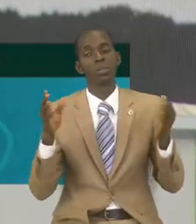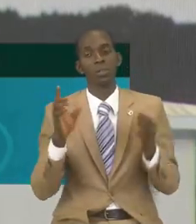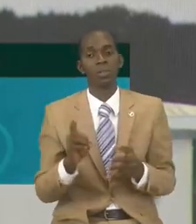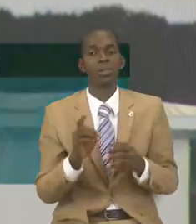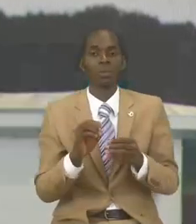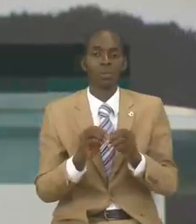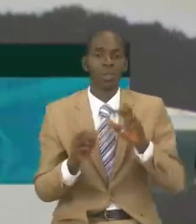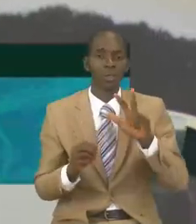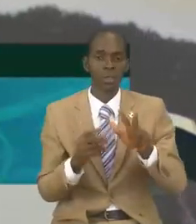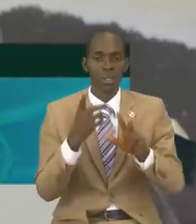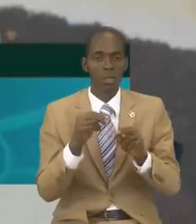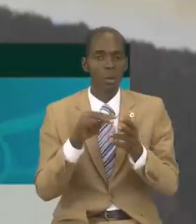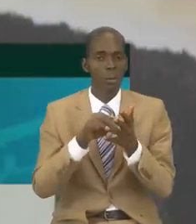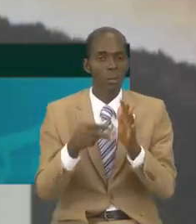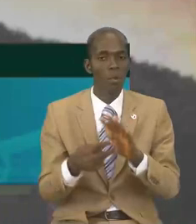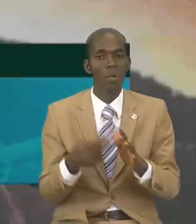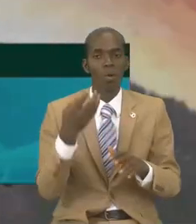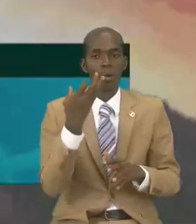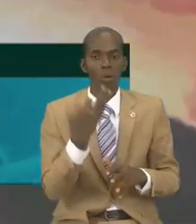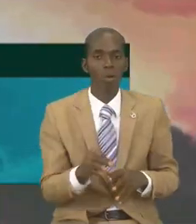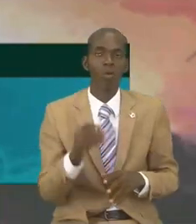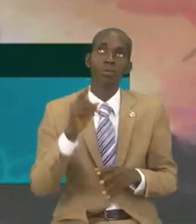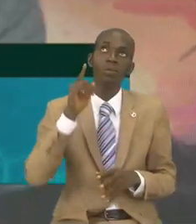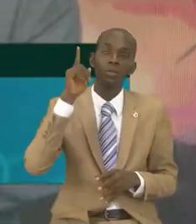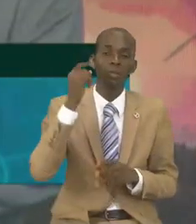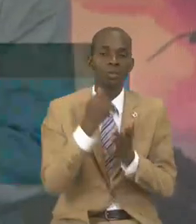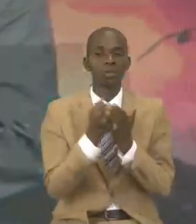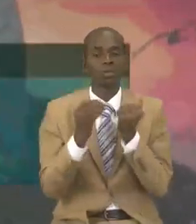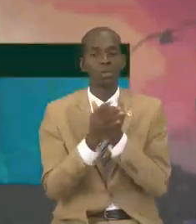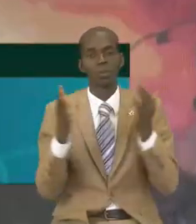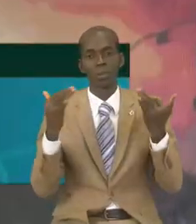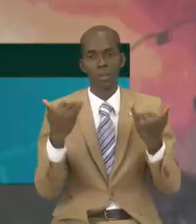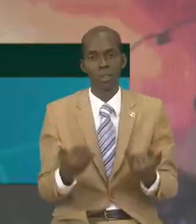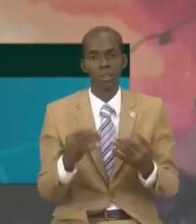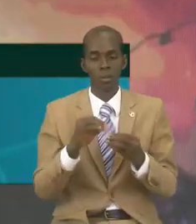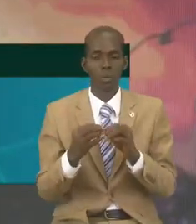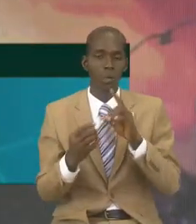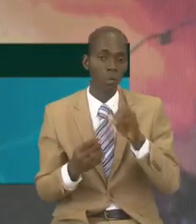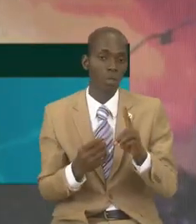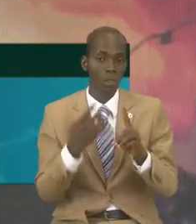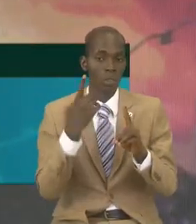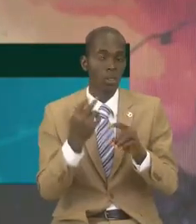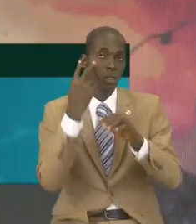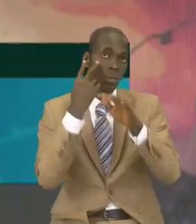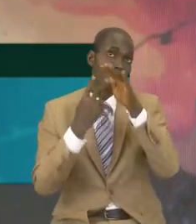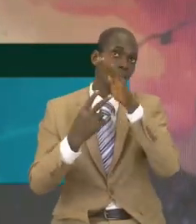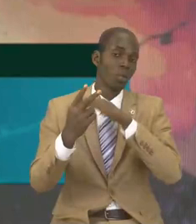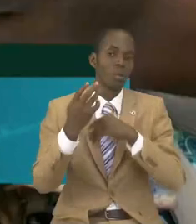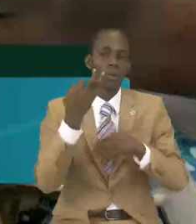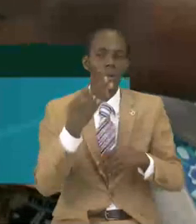troisièmement, l'objectif, le but de sa crucifixion. Premier élément, la prophétie de